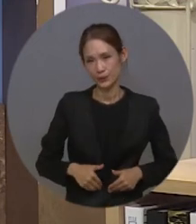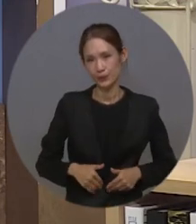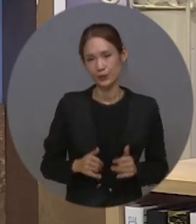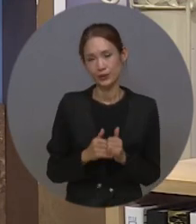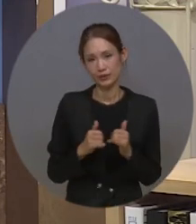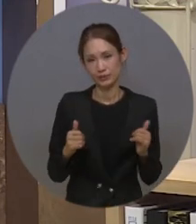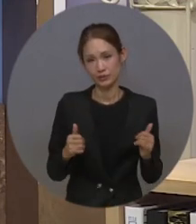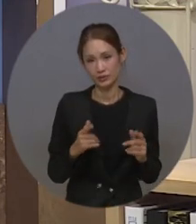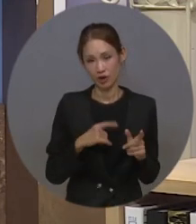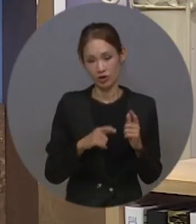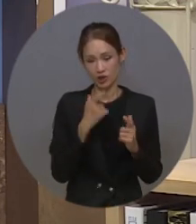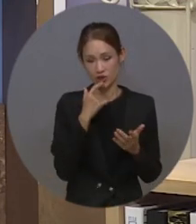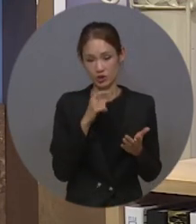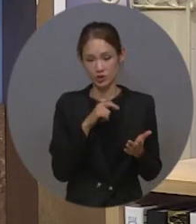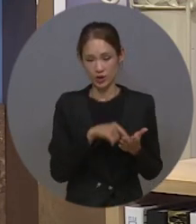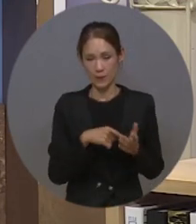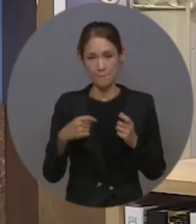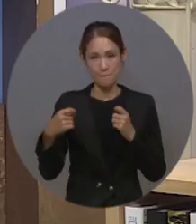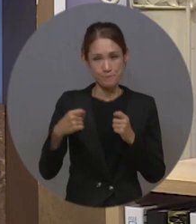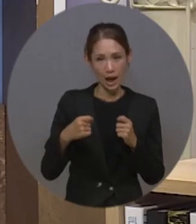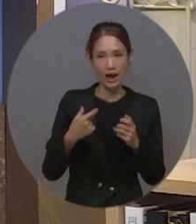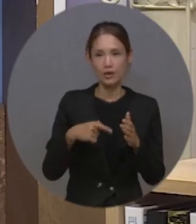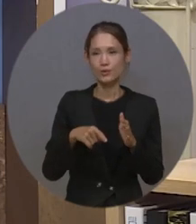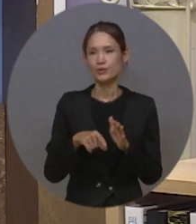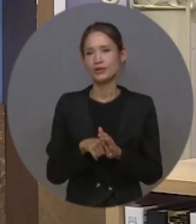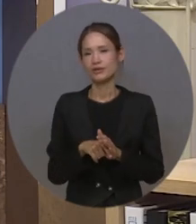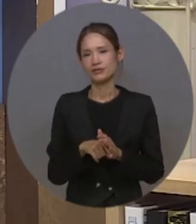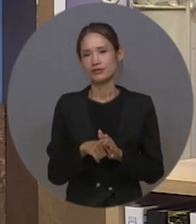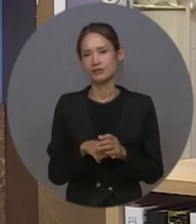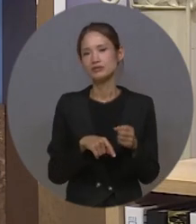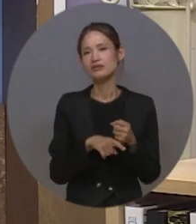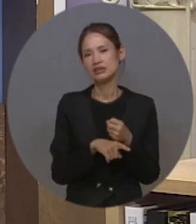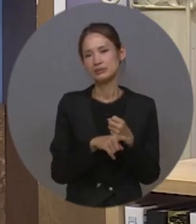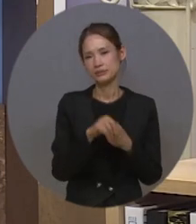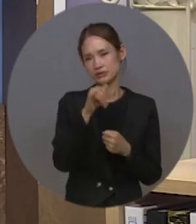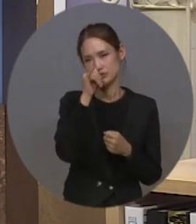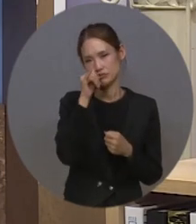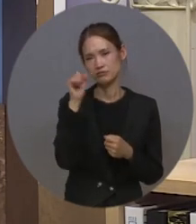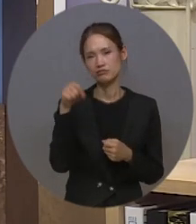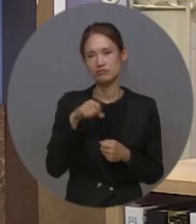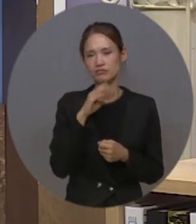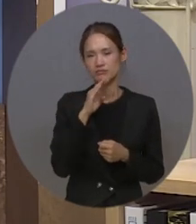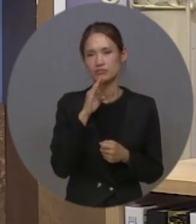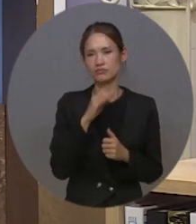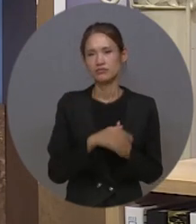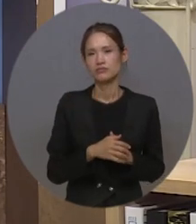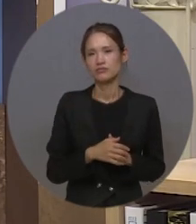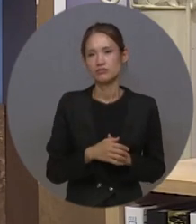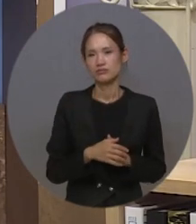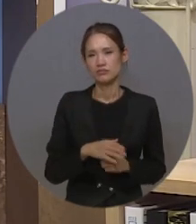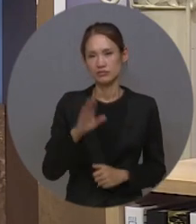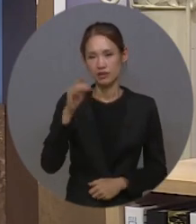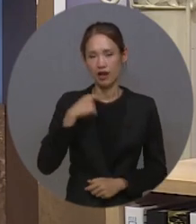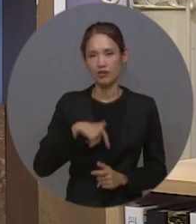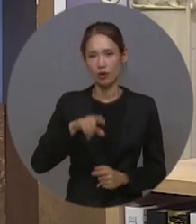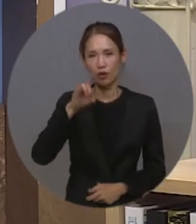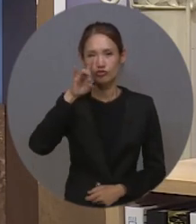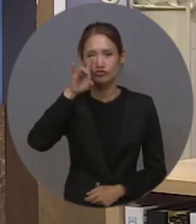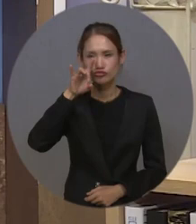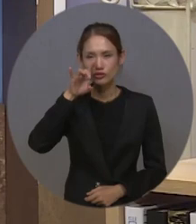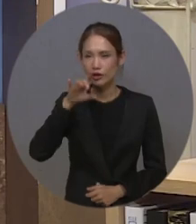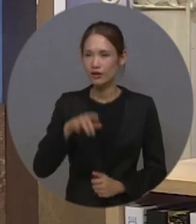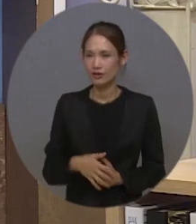좀 쉽게 접할 수 있는 그런 접점을 만들었다는 점에서 또 의의가 그렇죠. 큰 것 같거든요. 그렇죠. 예. 네. 제가 지금 궁금해지는 부분이